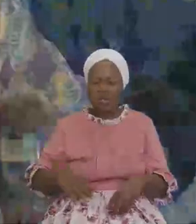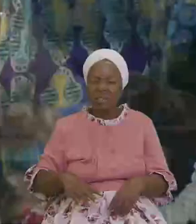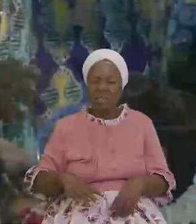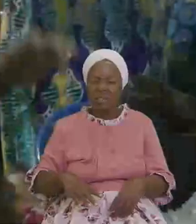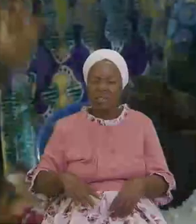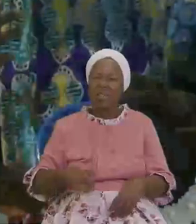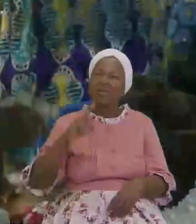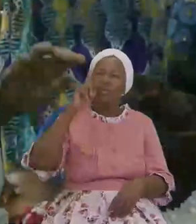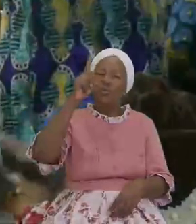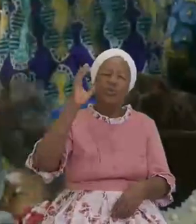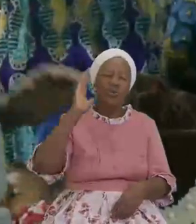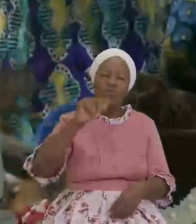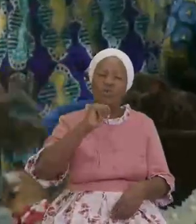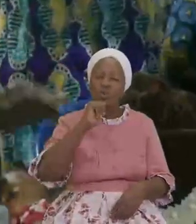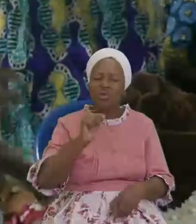qui vient à Christ,